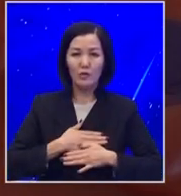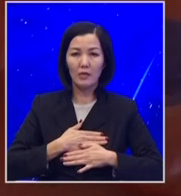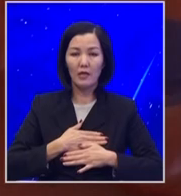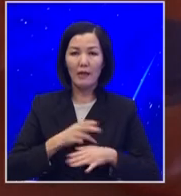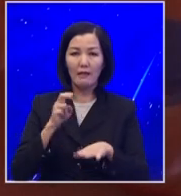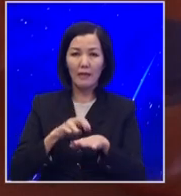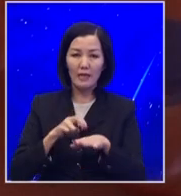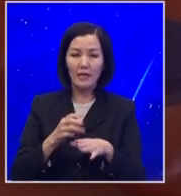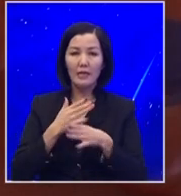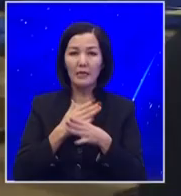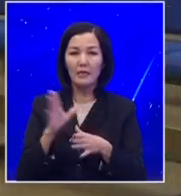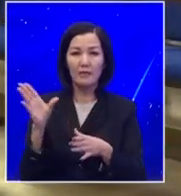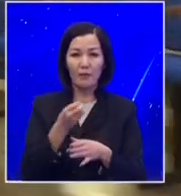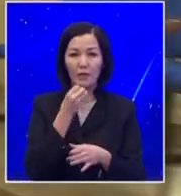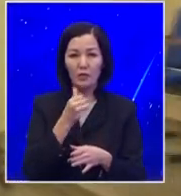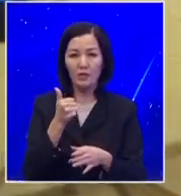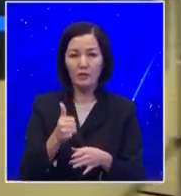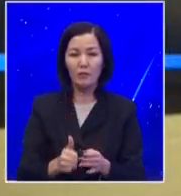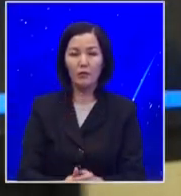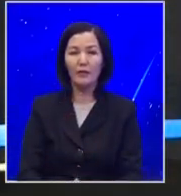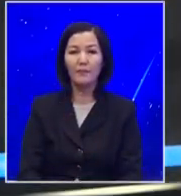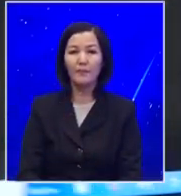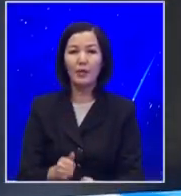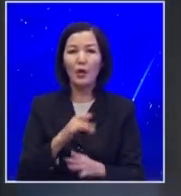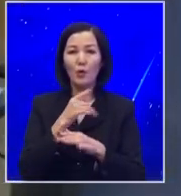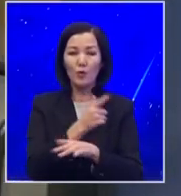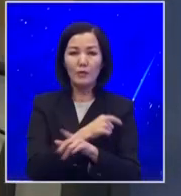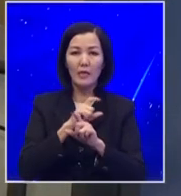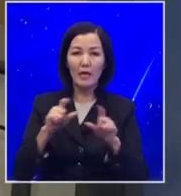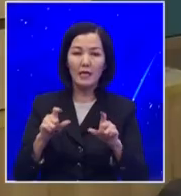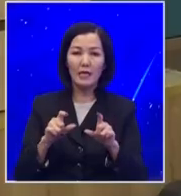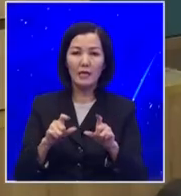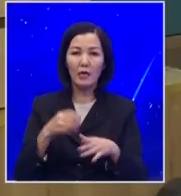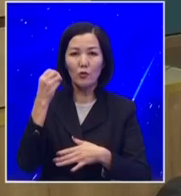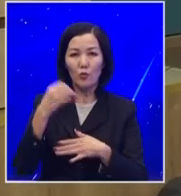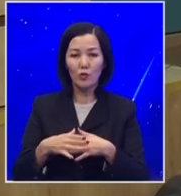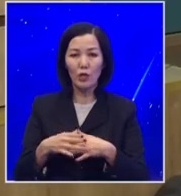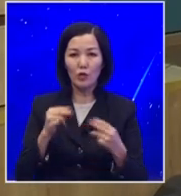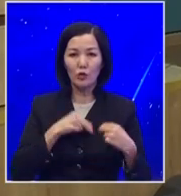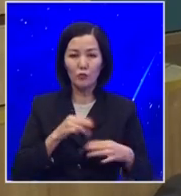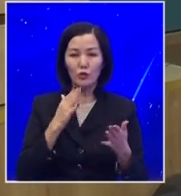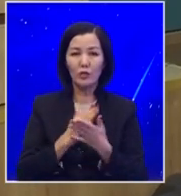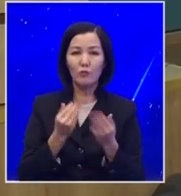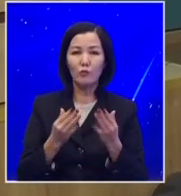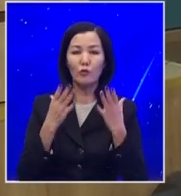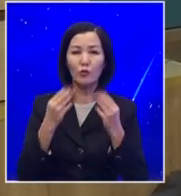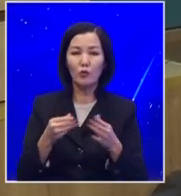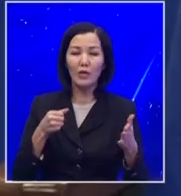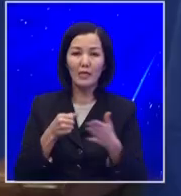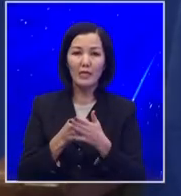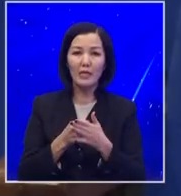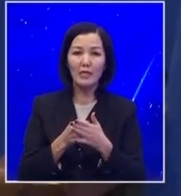дәрігерлердің арқасында бәрі жақсы болды. Көп салалы ауруханада қазір COVID-19 орталығы жұмыс істеп тұр. Бүгінгі күнге дейін мамандар